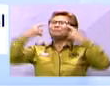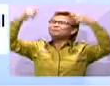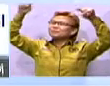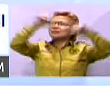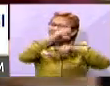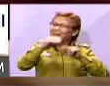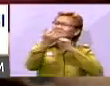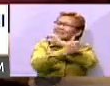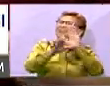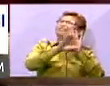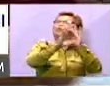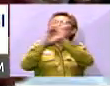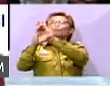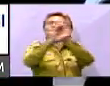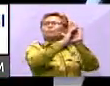negaraja